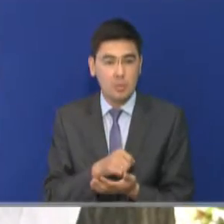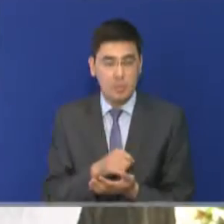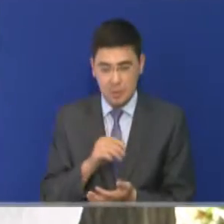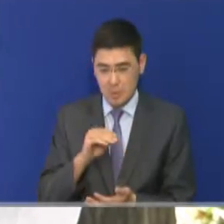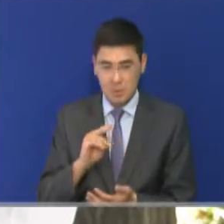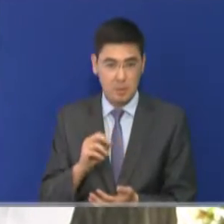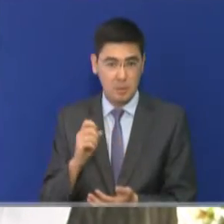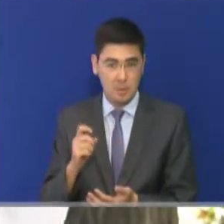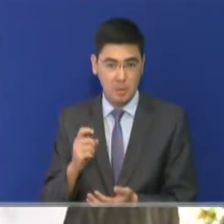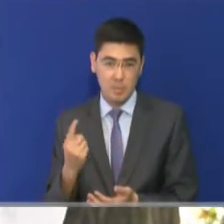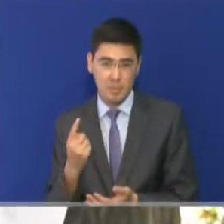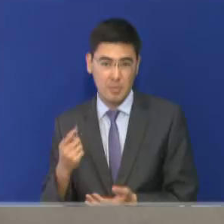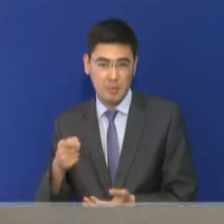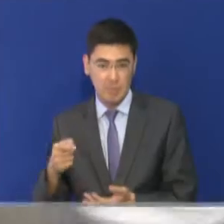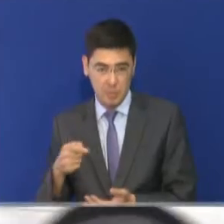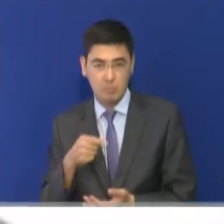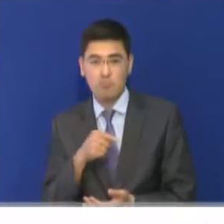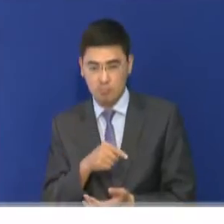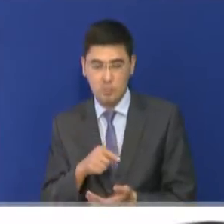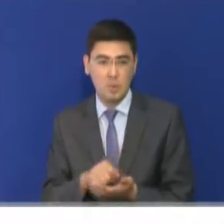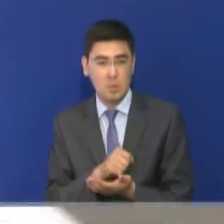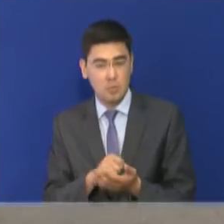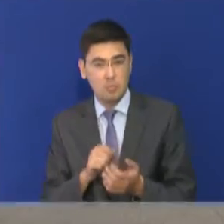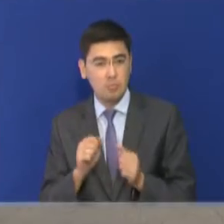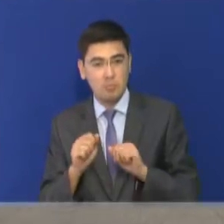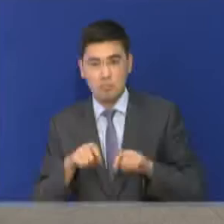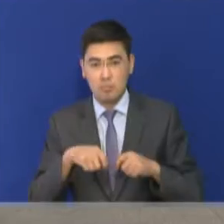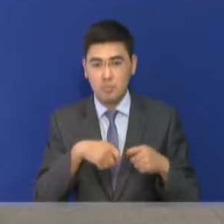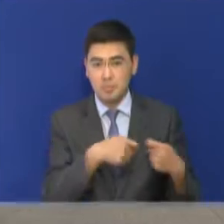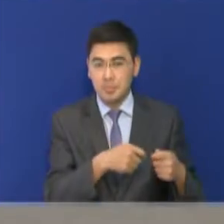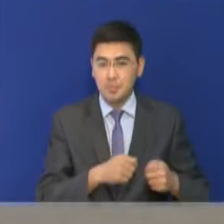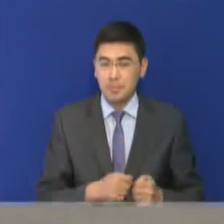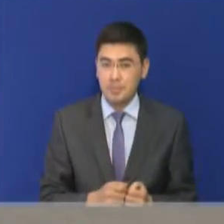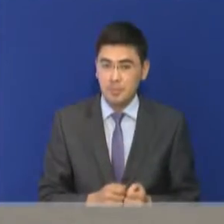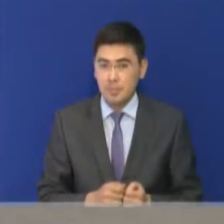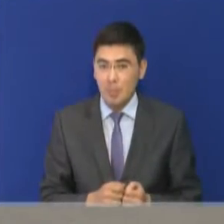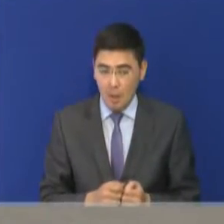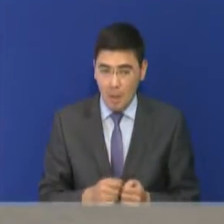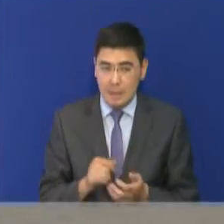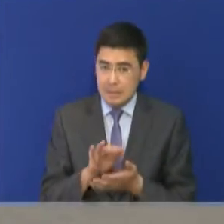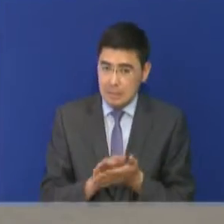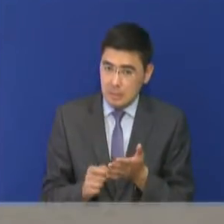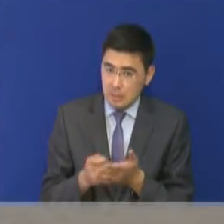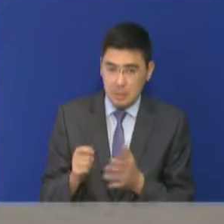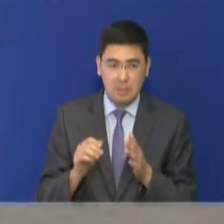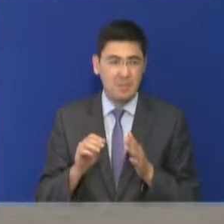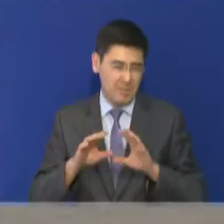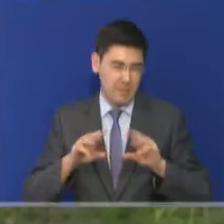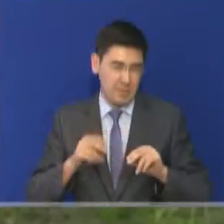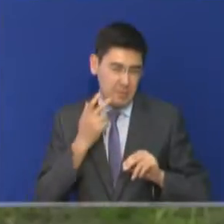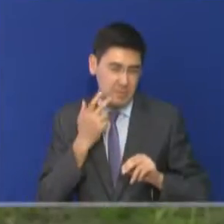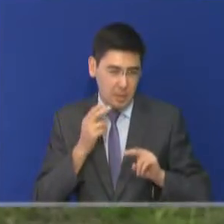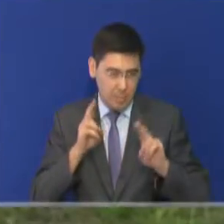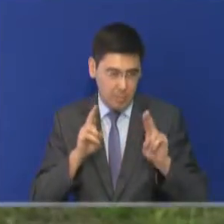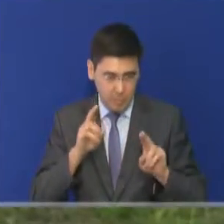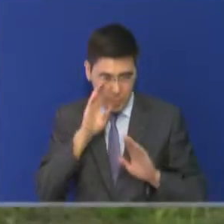отдела жилищно-коммунального хозяйства и жилищной инспекции. Заявления принимаются при соблюдении всех норм санитарной безопасности.